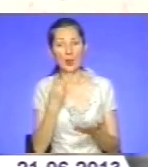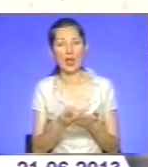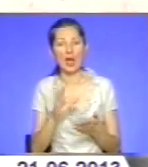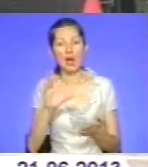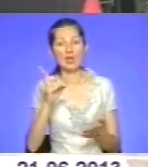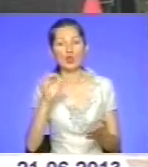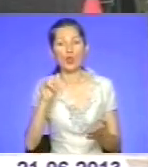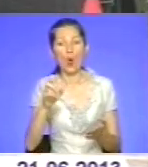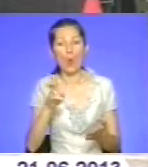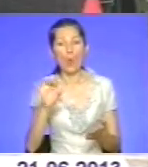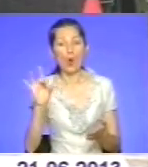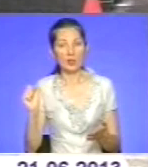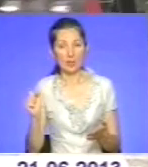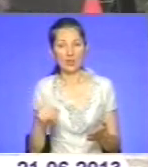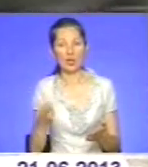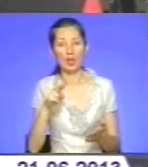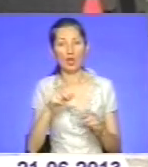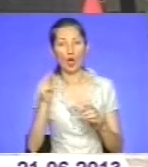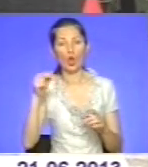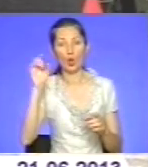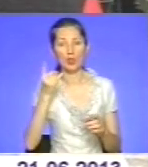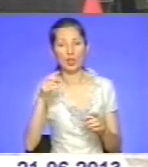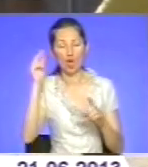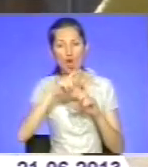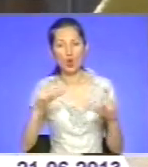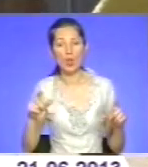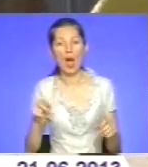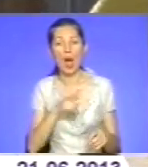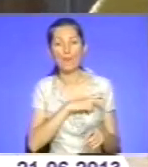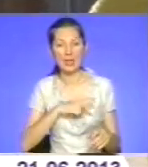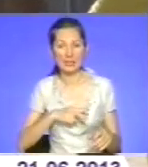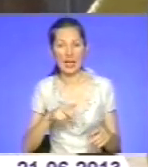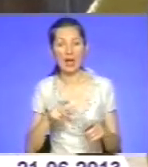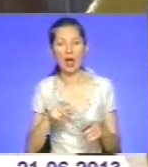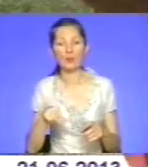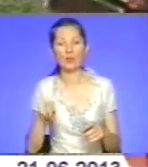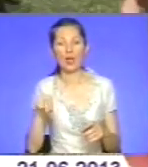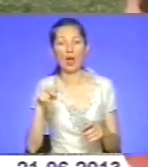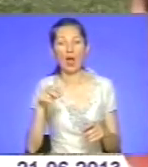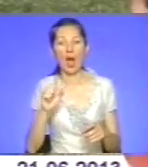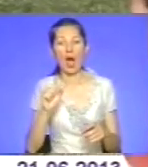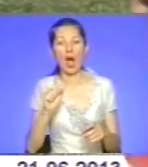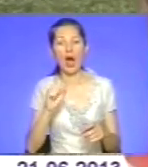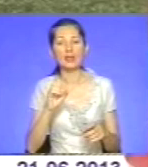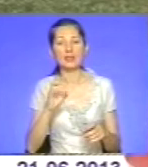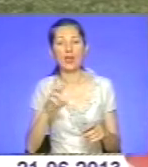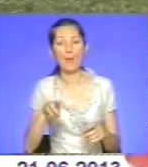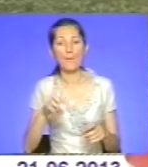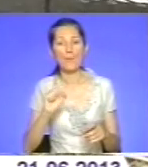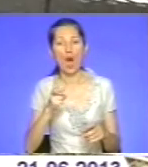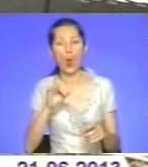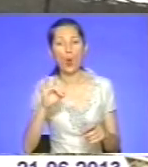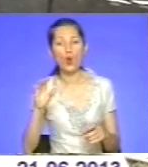сноубордисти ЮСШ «Екстрім», а призерка чемпіонату світу 2013 року з біатлону Анастасія Меркушина провела заняття зі стрільби